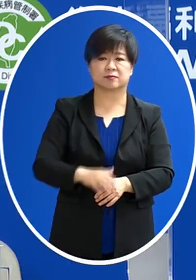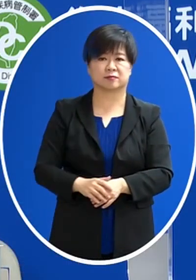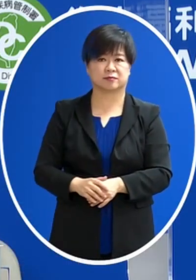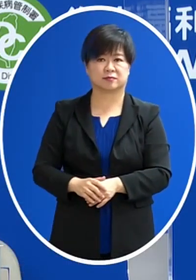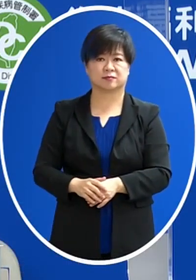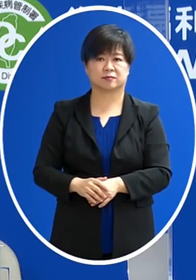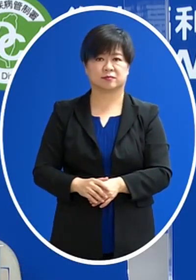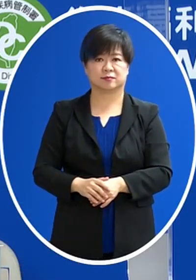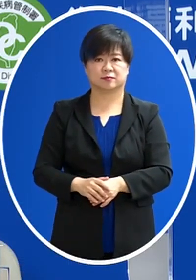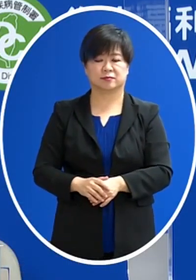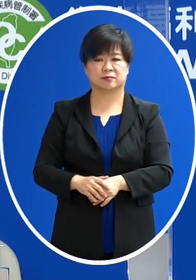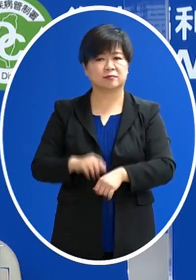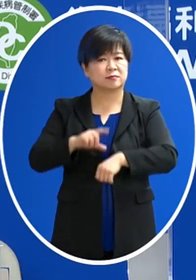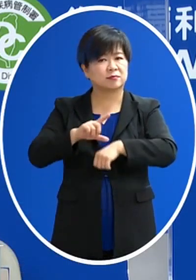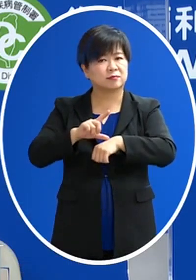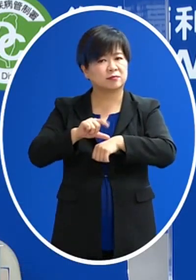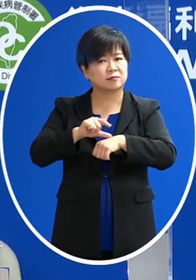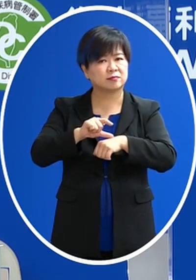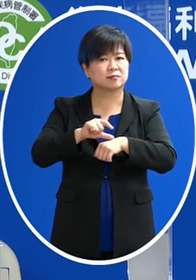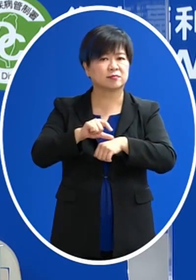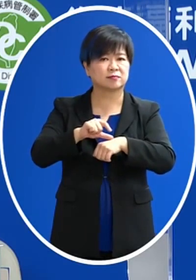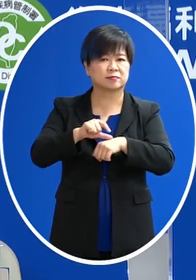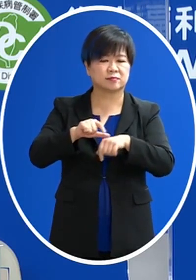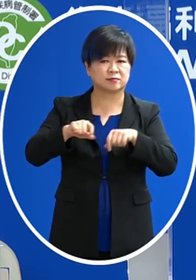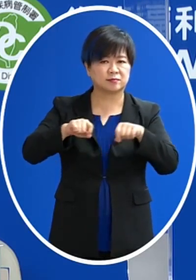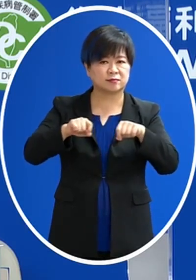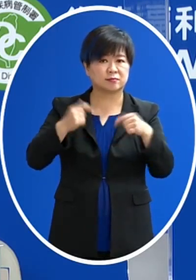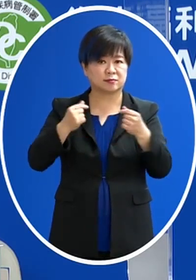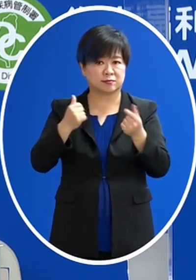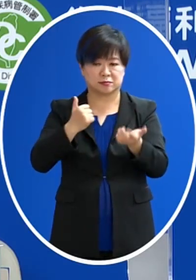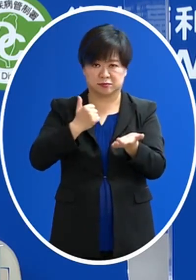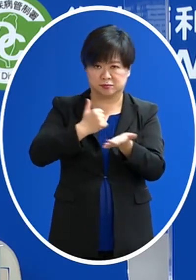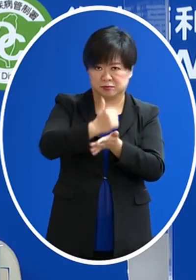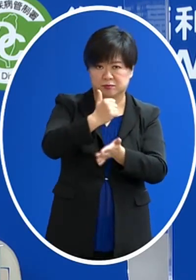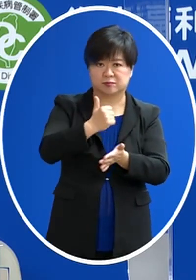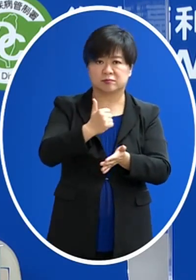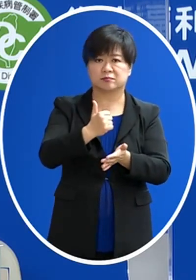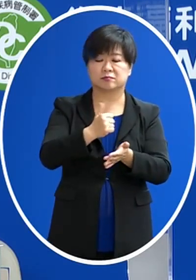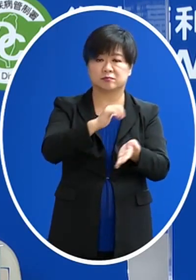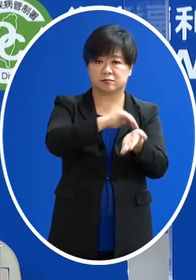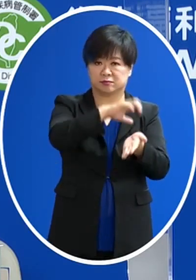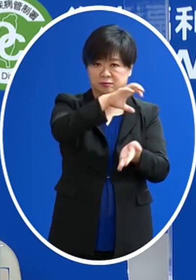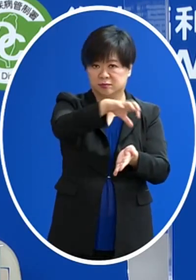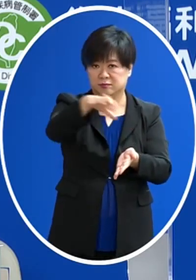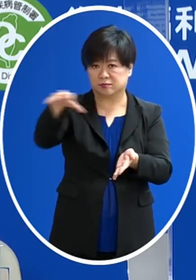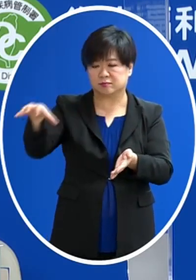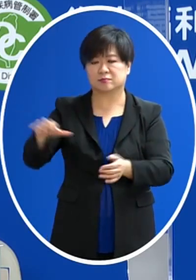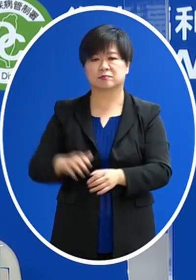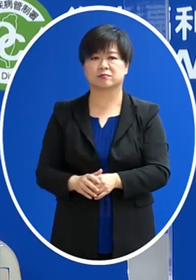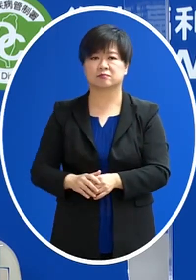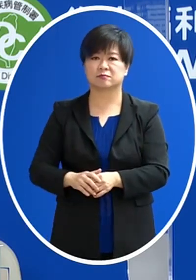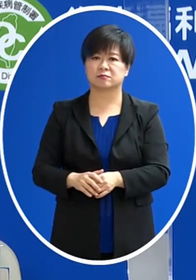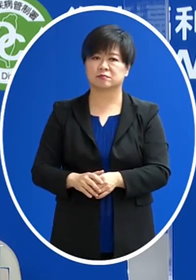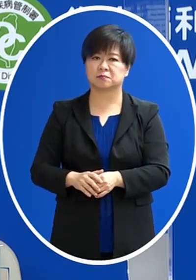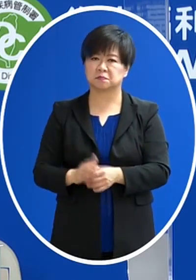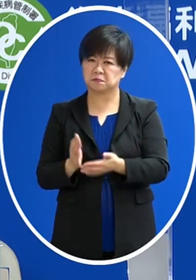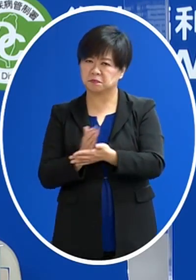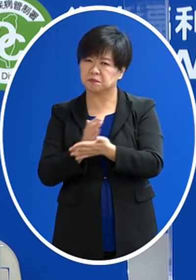利用一些时间，需要再运送到各个地方。好，所以我想至少还